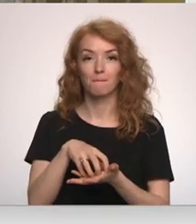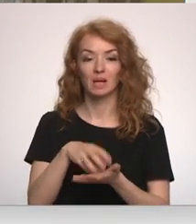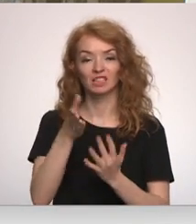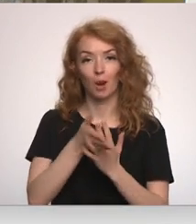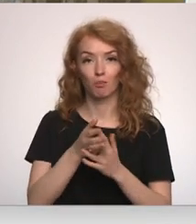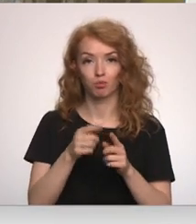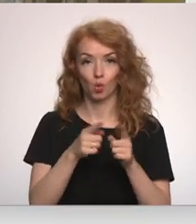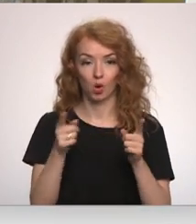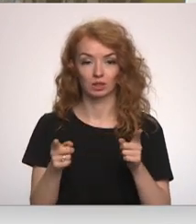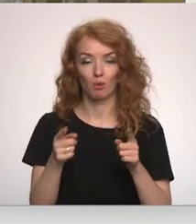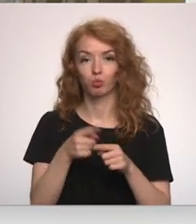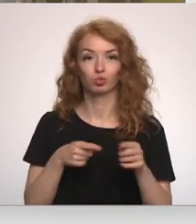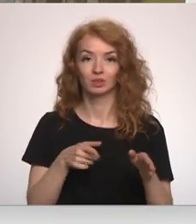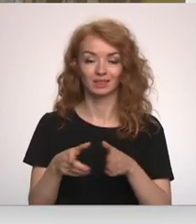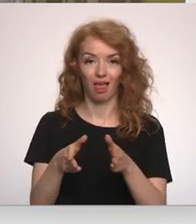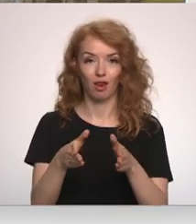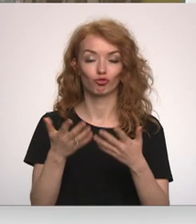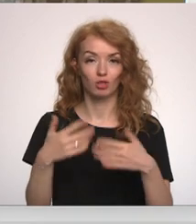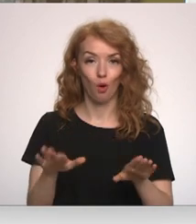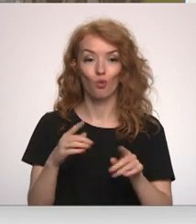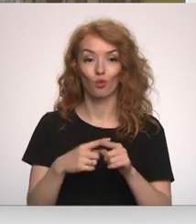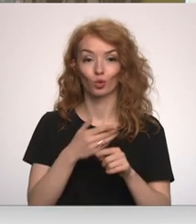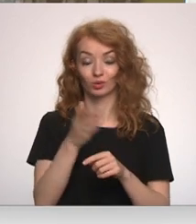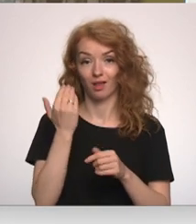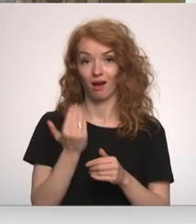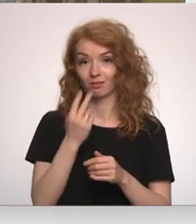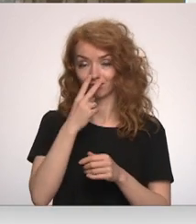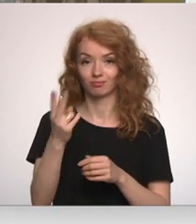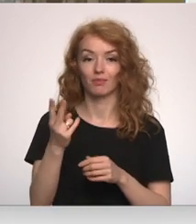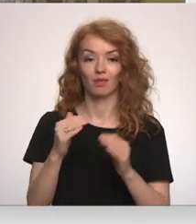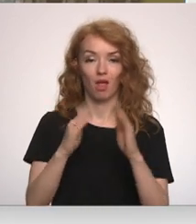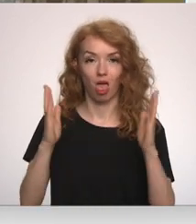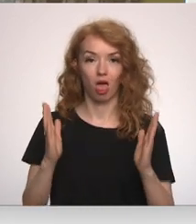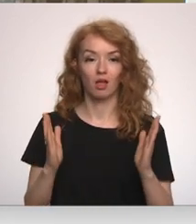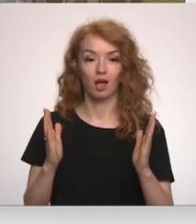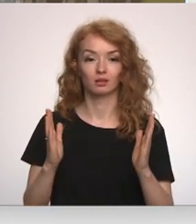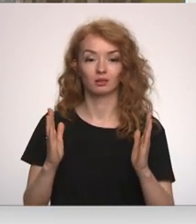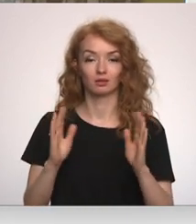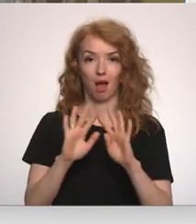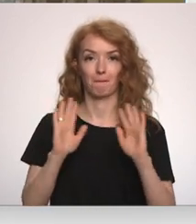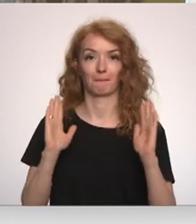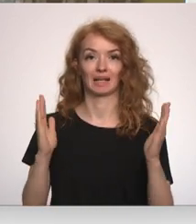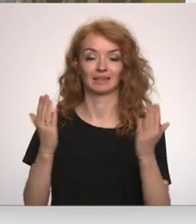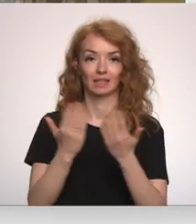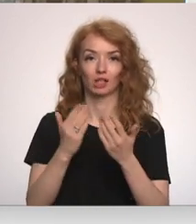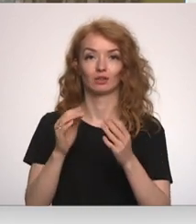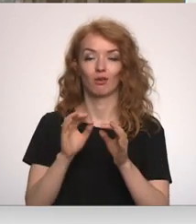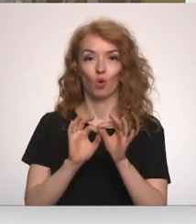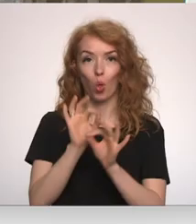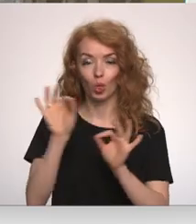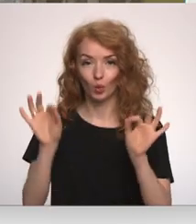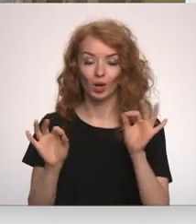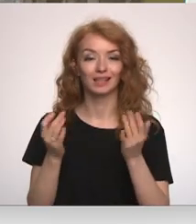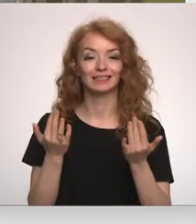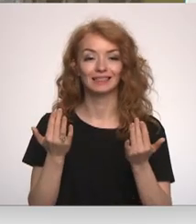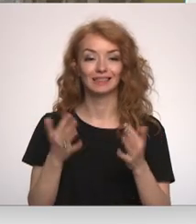starpposmā jeb pusceļā. Un tas, ko jūs redziet, ir ēkas aprises kontūrs par to,